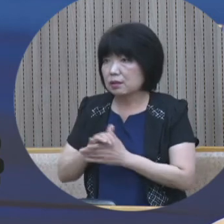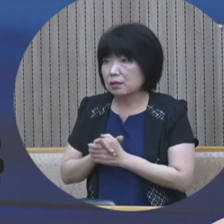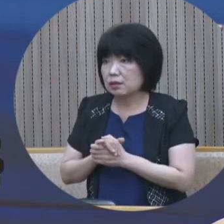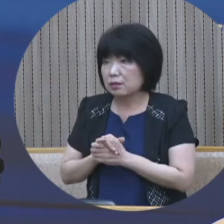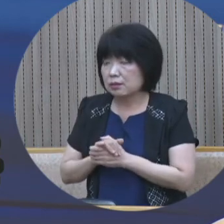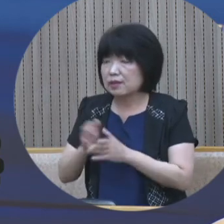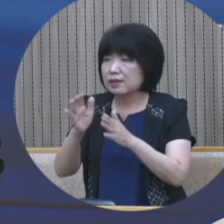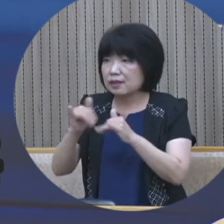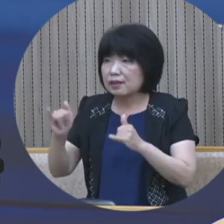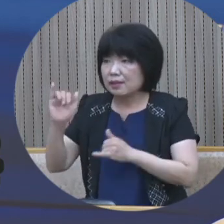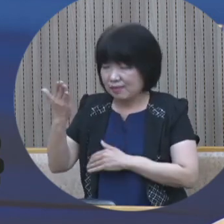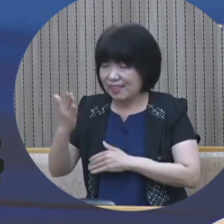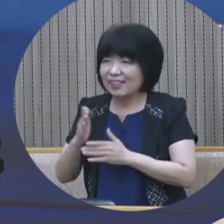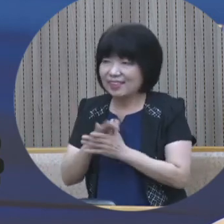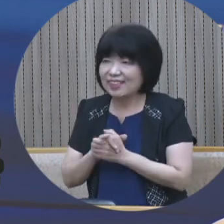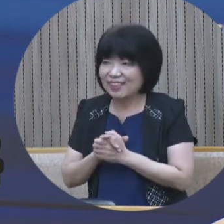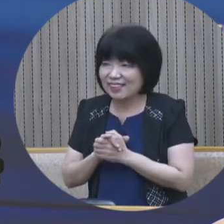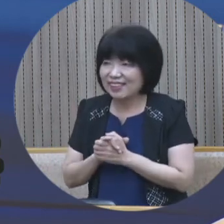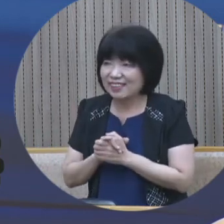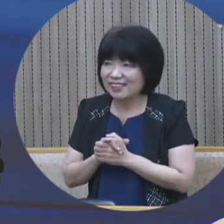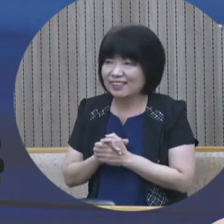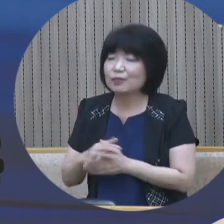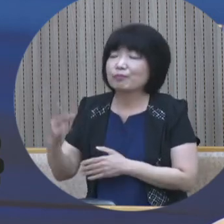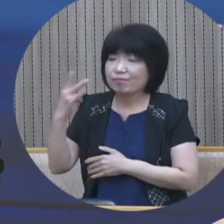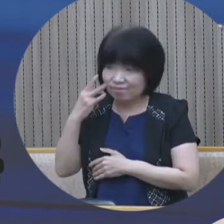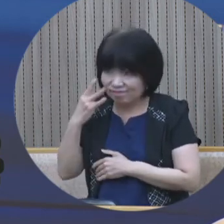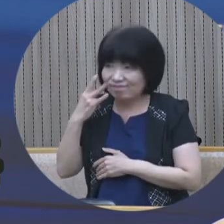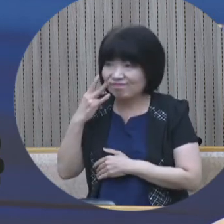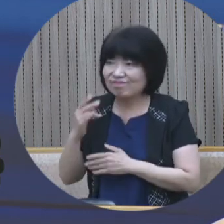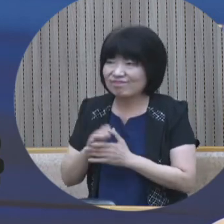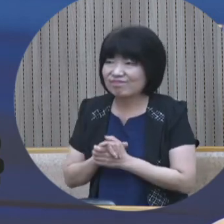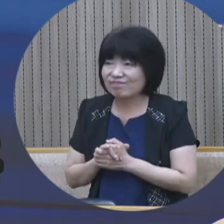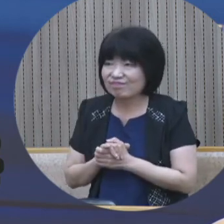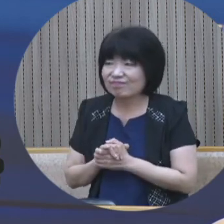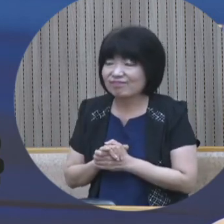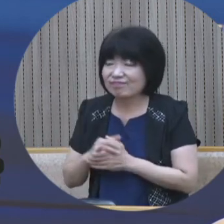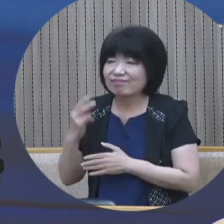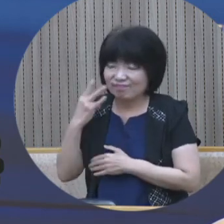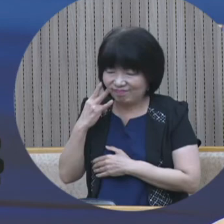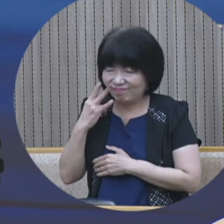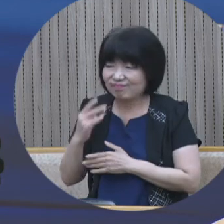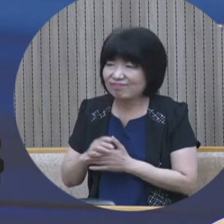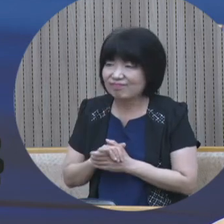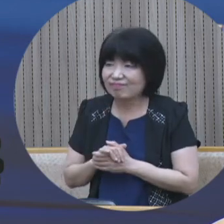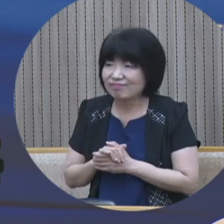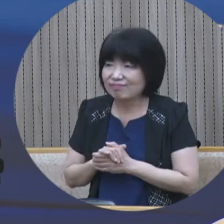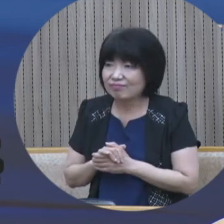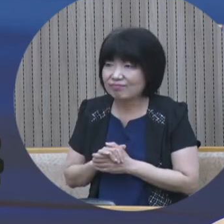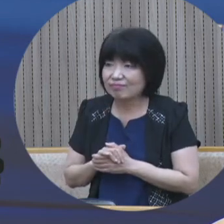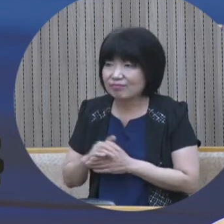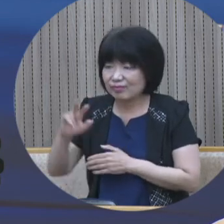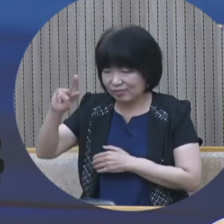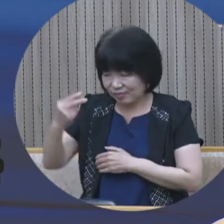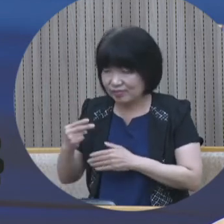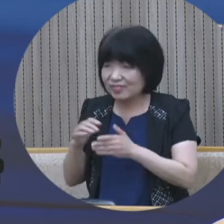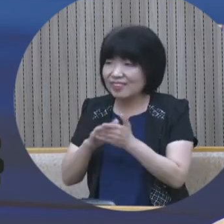그런 사람이 돼야 돼. 예 그랬어요. 예 그랬어. 그리고